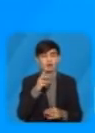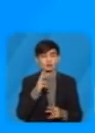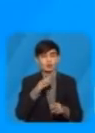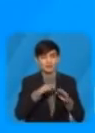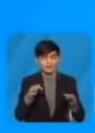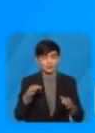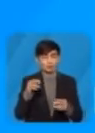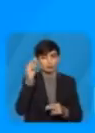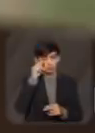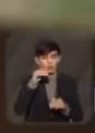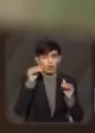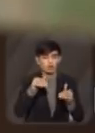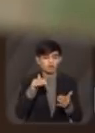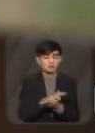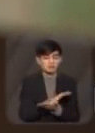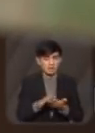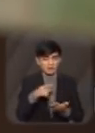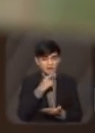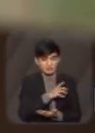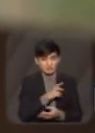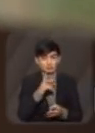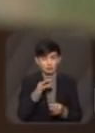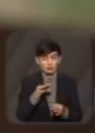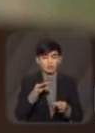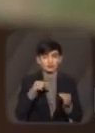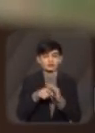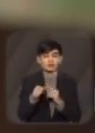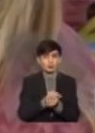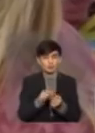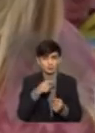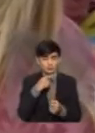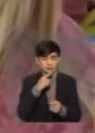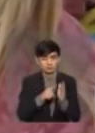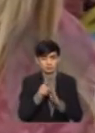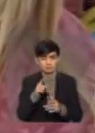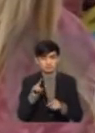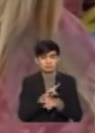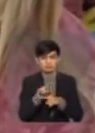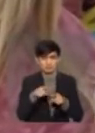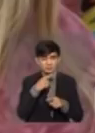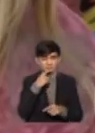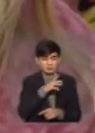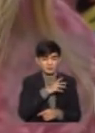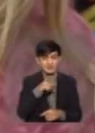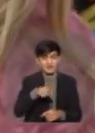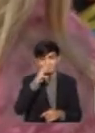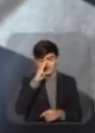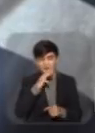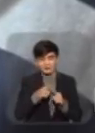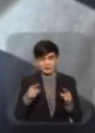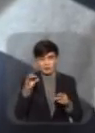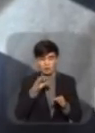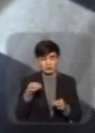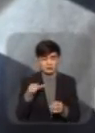бесплатно учатся в колледжах. Ал қиындық берілетін қаражаттың жолынан туындапты. Алғашқы үш айда ақы жұмыспен қамту басқармасы